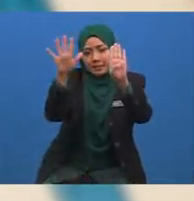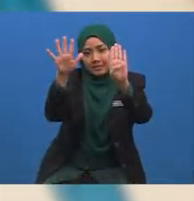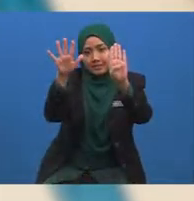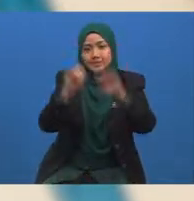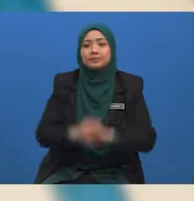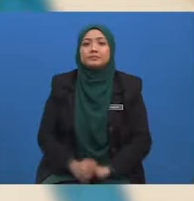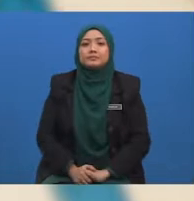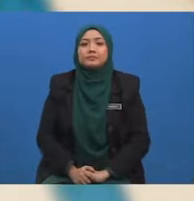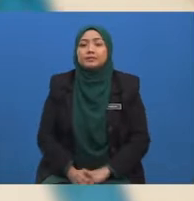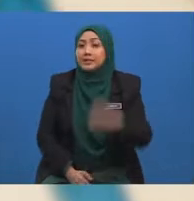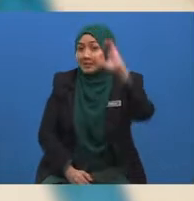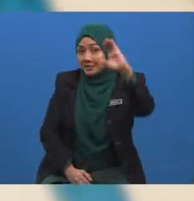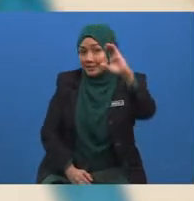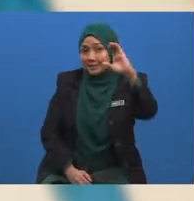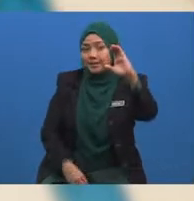15, C